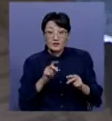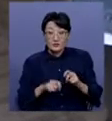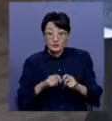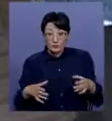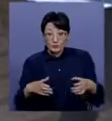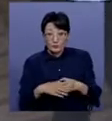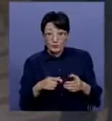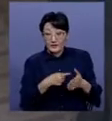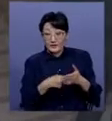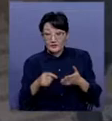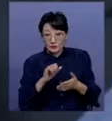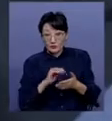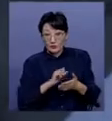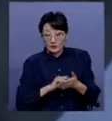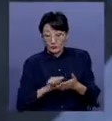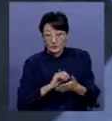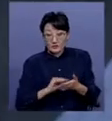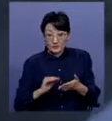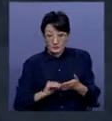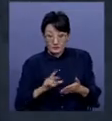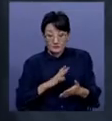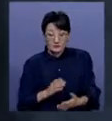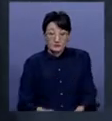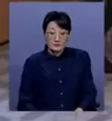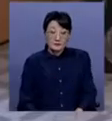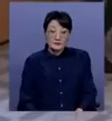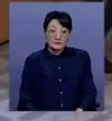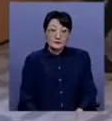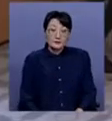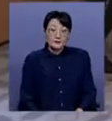ескерту хаттарын толтырды. Сая Меңдеке, Мұрат Тайжан, Нұрбол Сазабеков, Алматы телеарнасы.